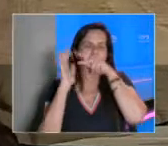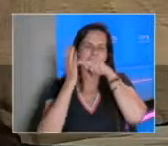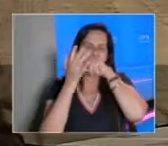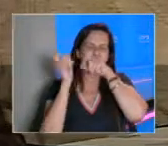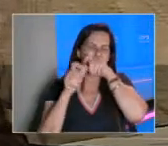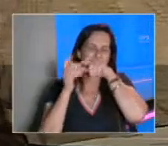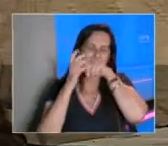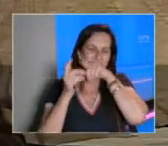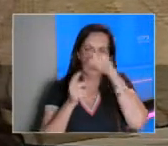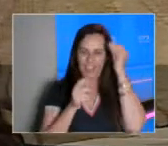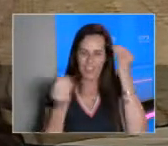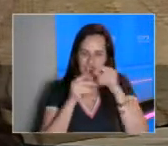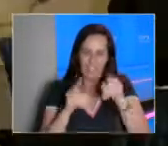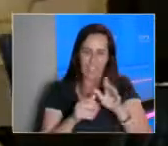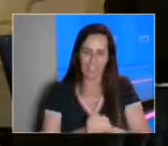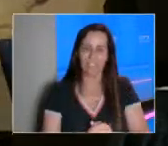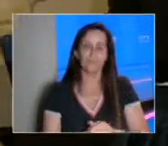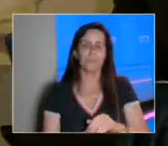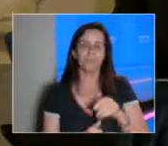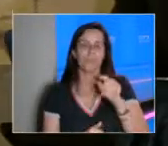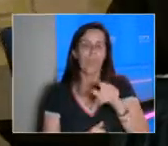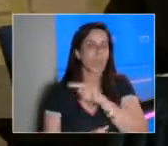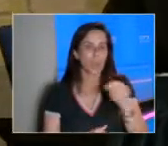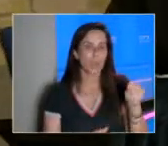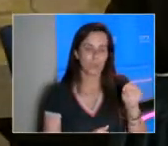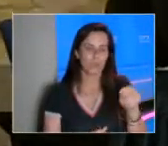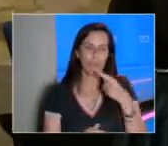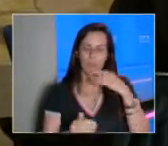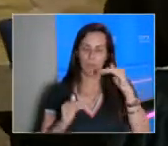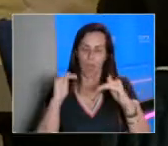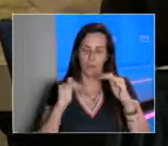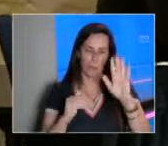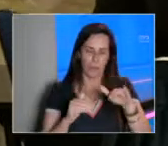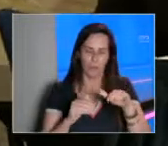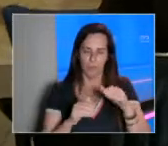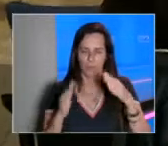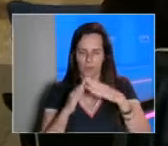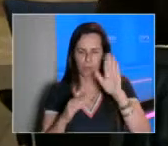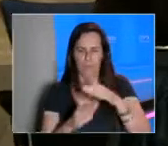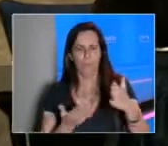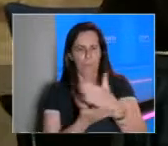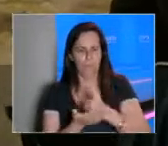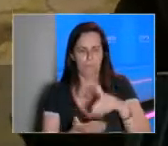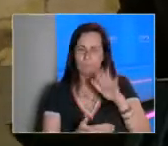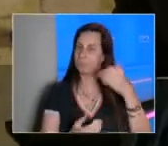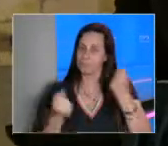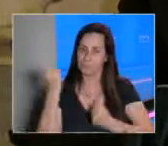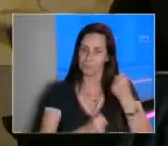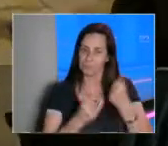פוליטיקאים, כן? צריך לזכור את העניין הזה. ובכל מקרה, הנושא מדבר על השוואת התנאים גם של המעון, גם של השכר, גם של